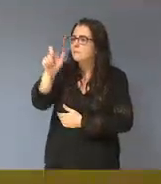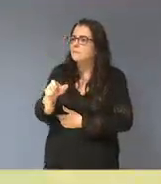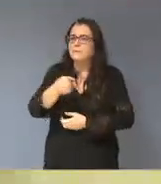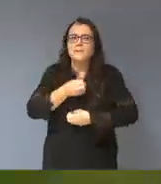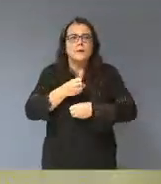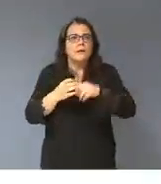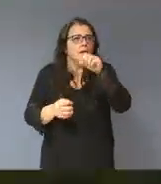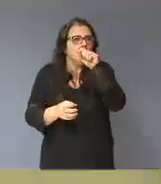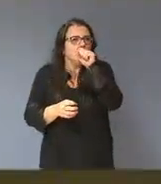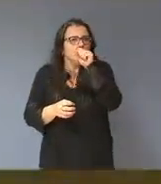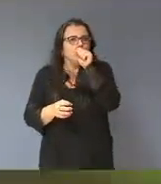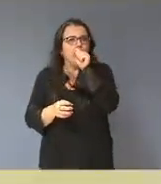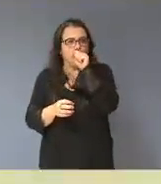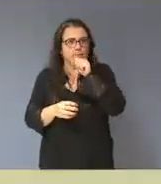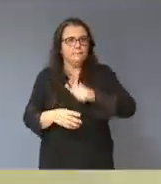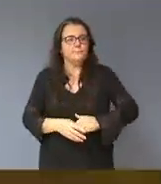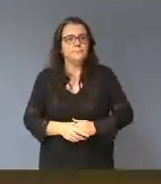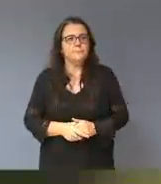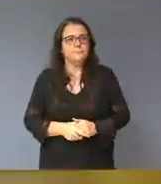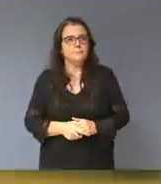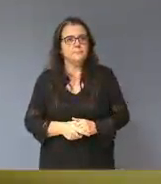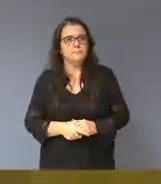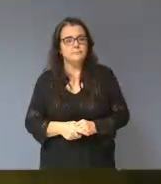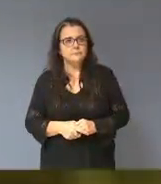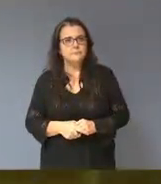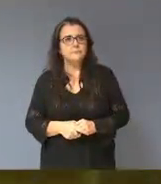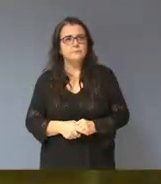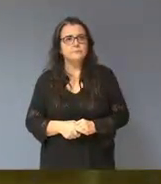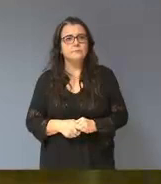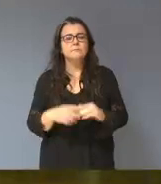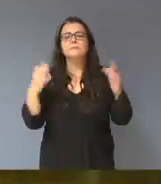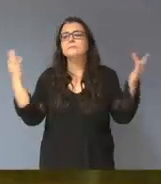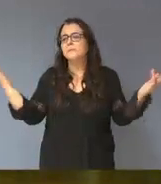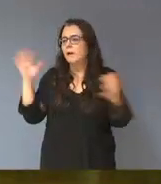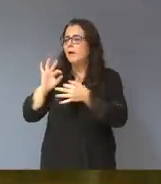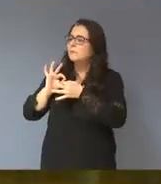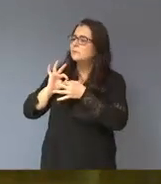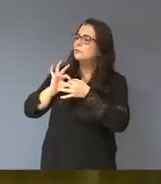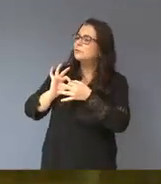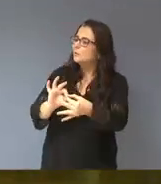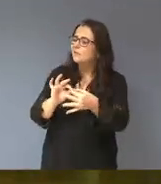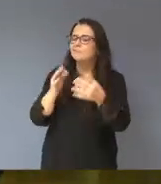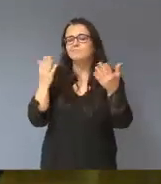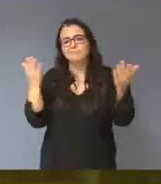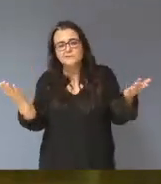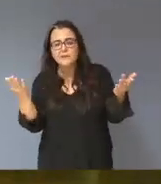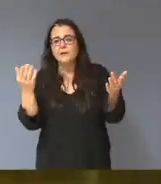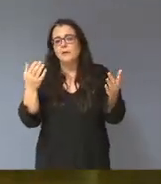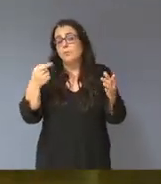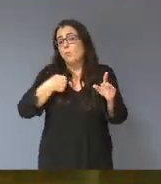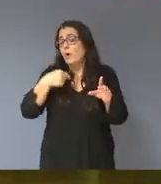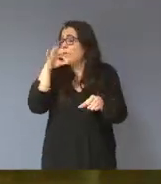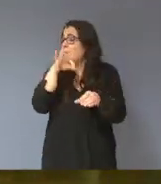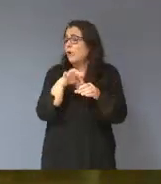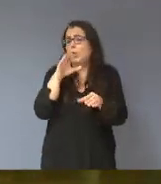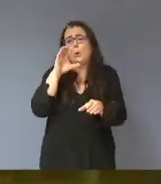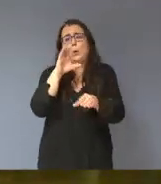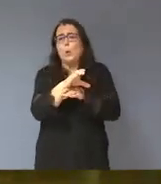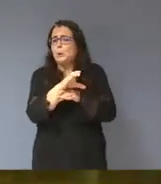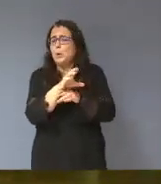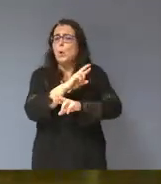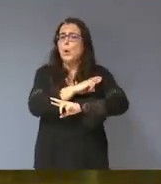Monsieur le maire, mes chers collègues, dans la continuité de mes votes antérieurs que vous connaissez d'après ce que je vois, je voterai contre cette dérogation de repos du dimanche qui correspond